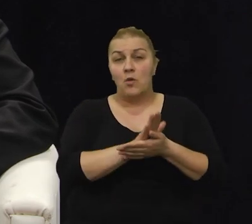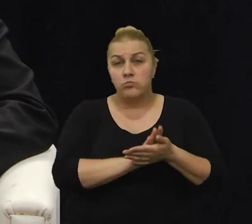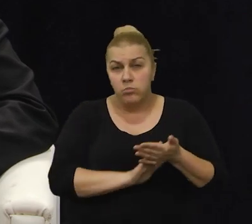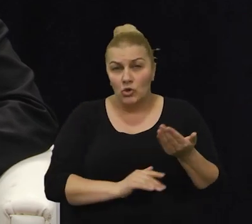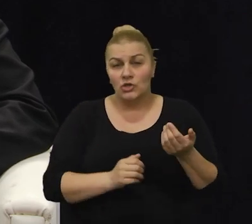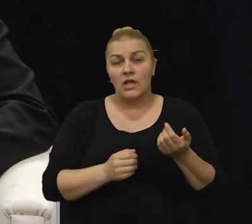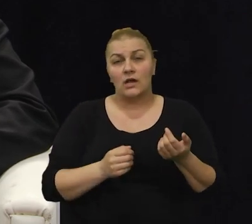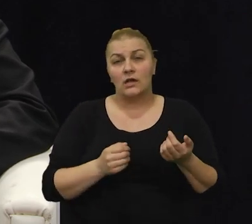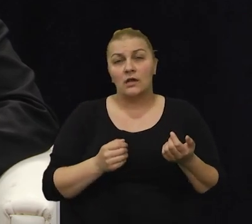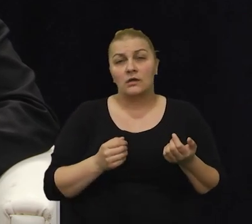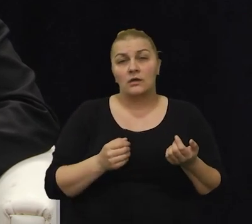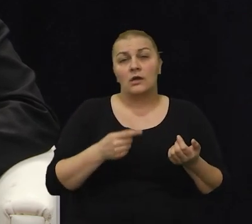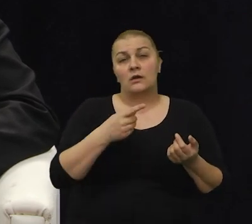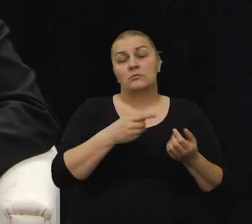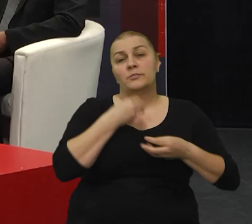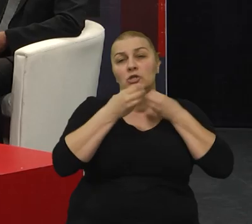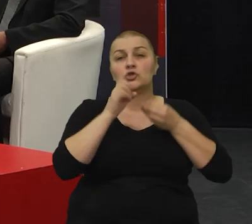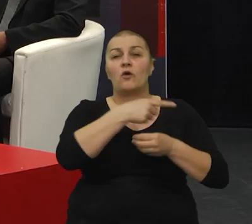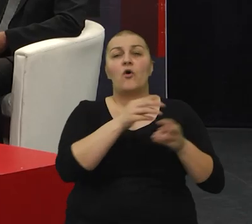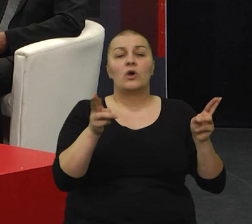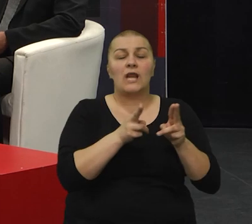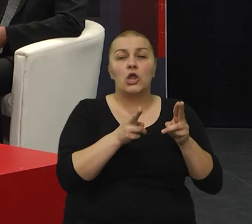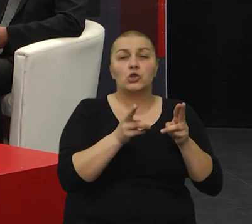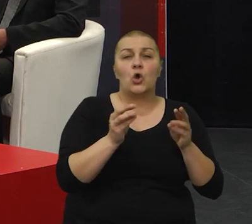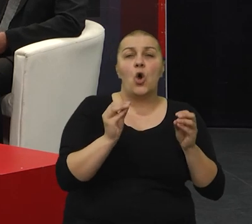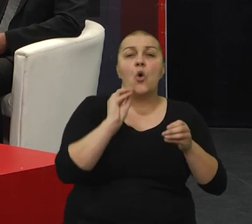odmah na početak osvrnuti se na ovaj kratak uvodni